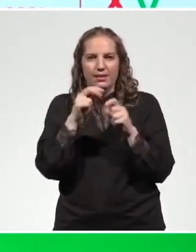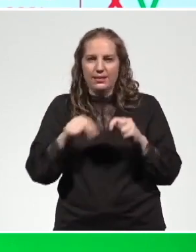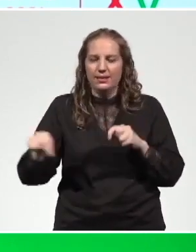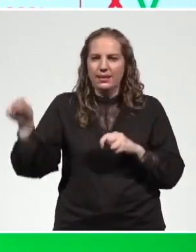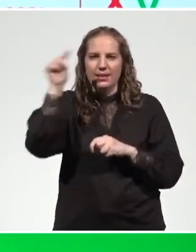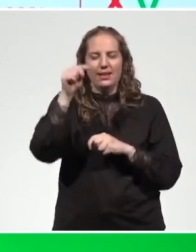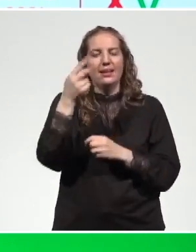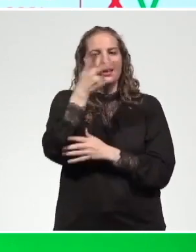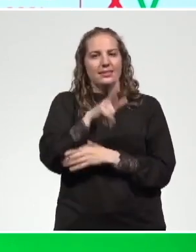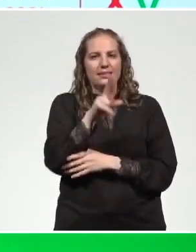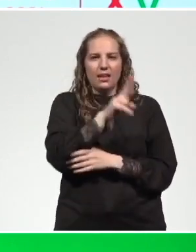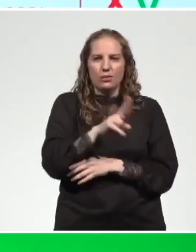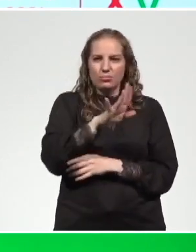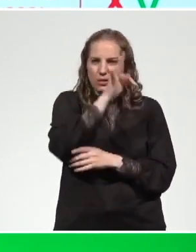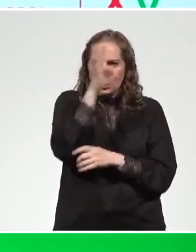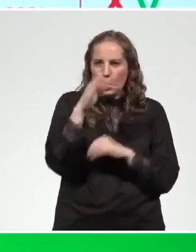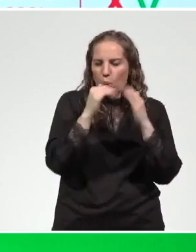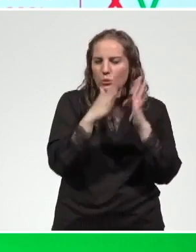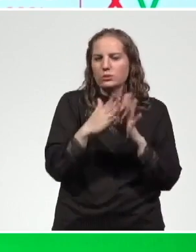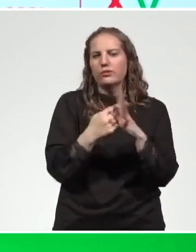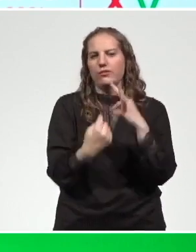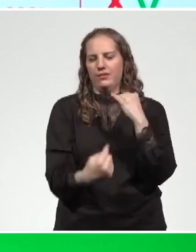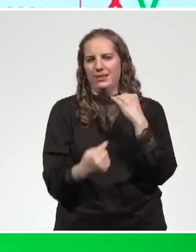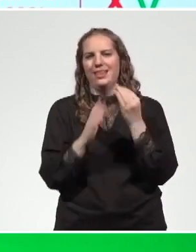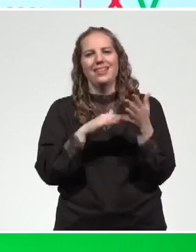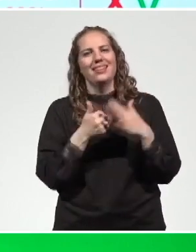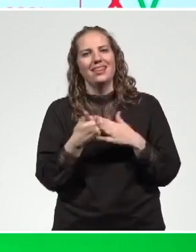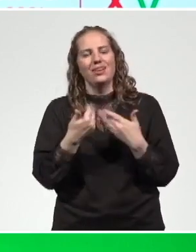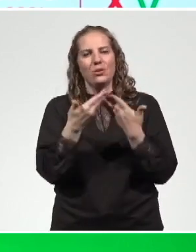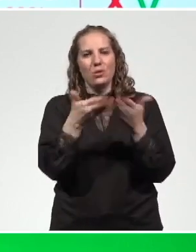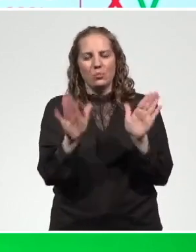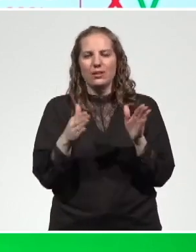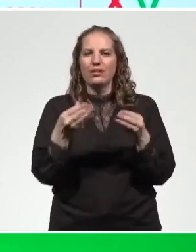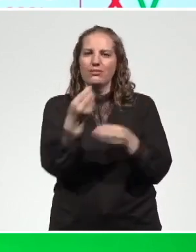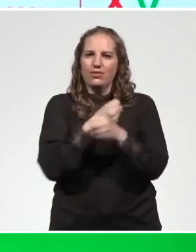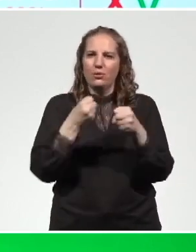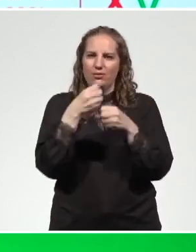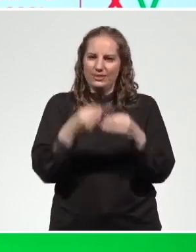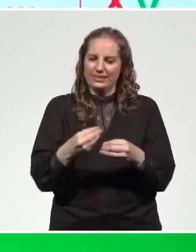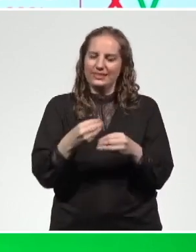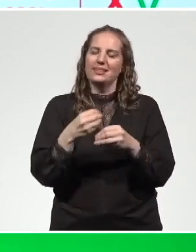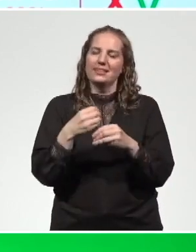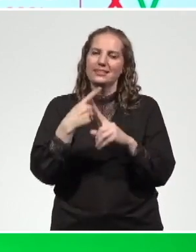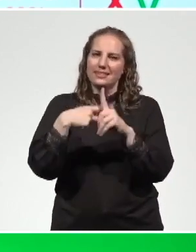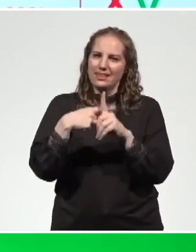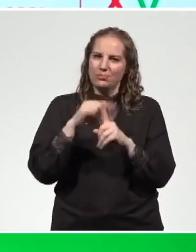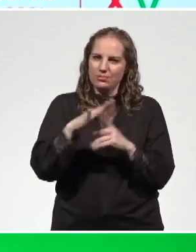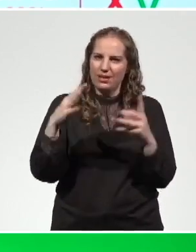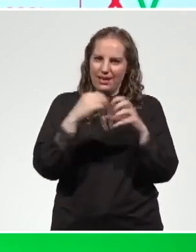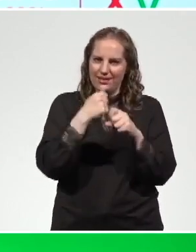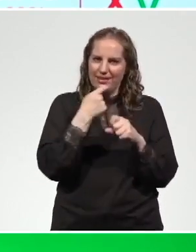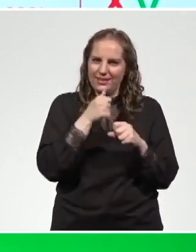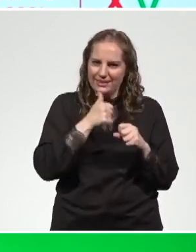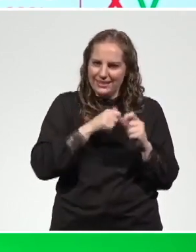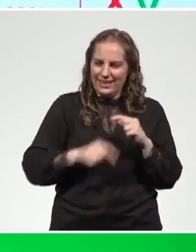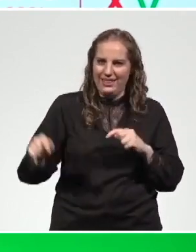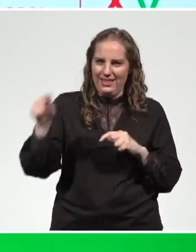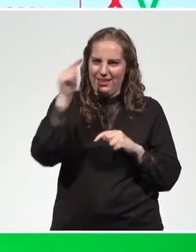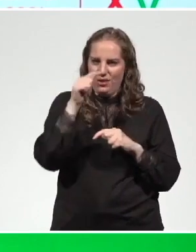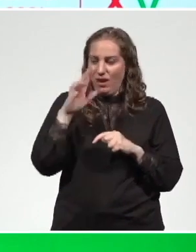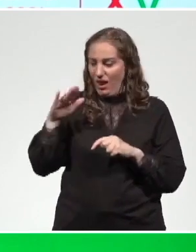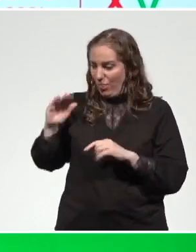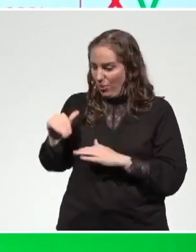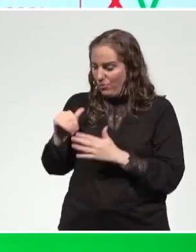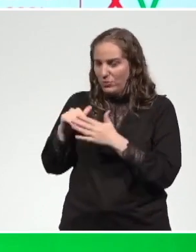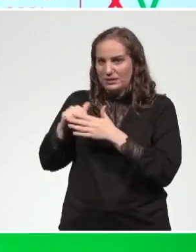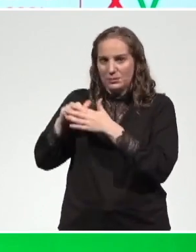og framvegis. Þetta snýst það að viðhalda opinberu fjárfestingastigi Landallt og mæta löngu uppsafnari þörf. Mér langar